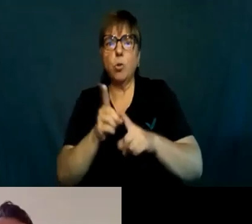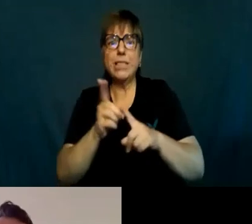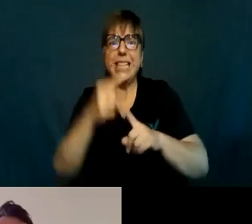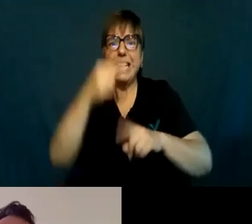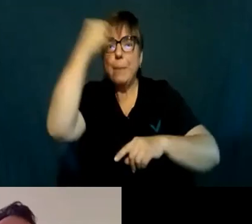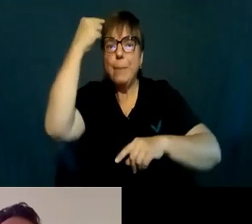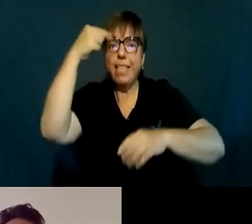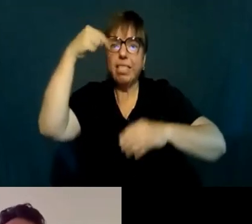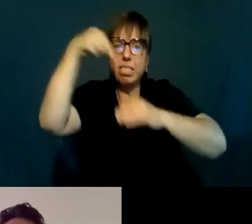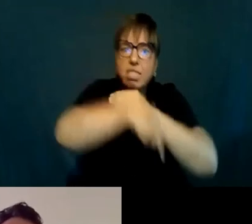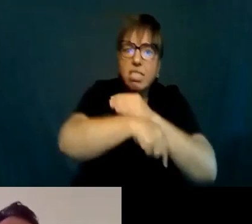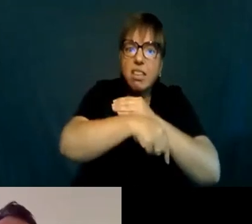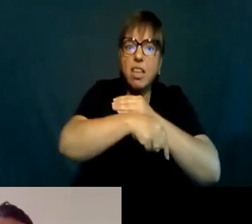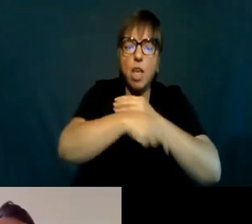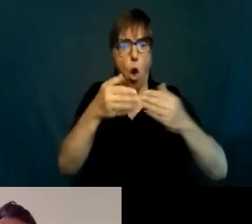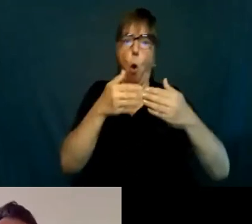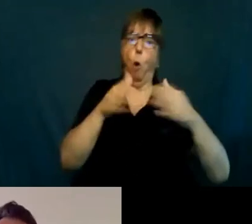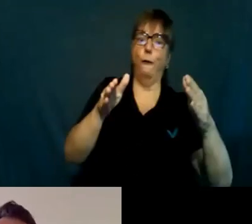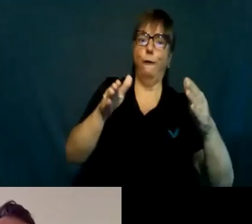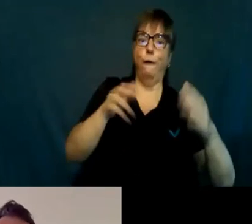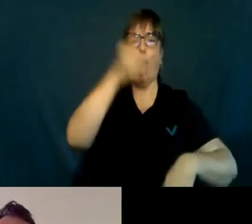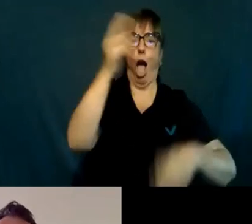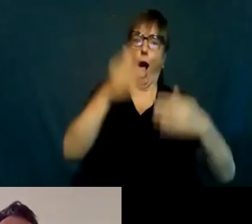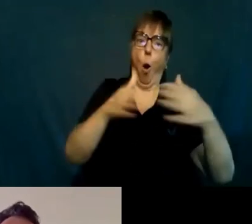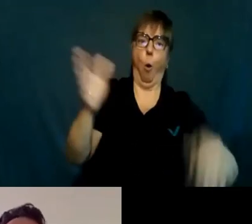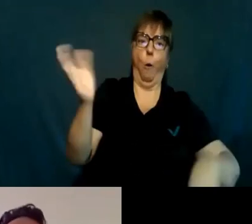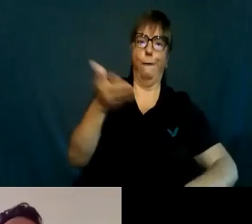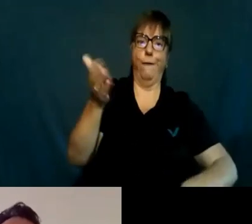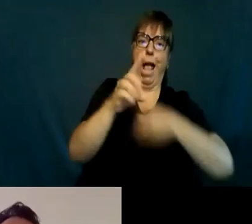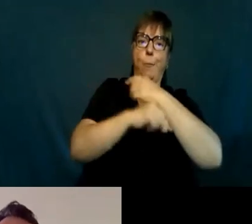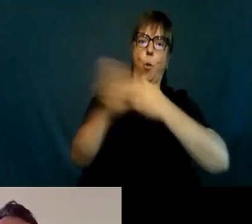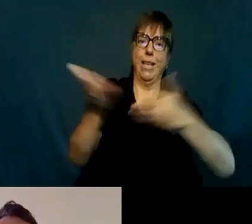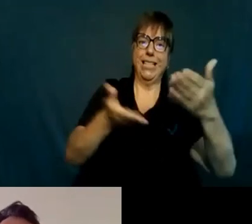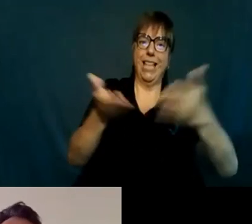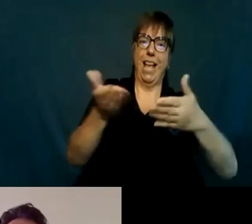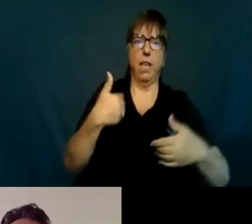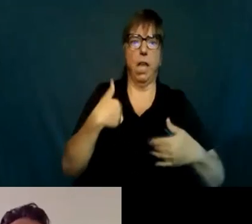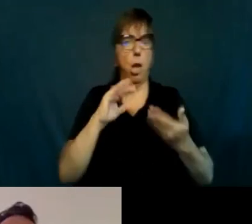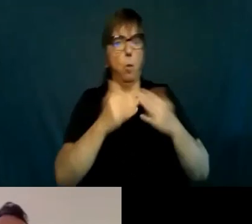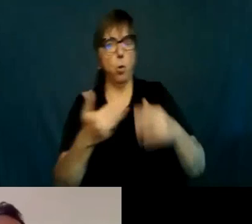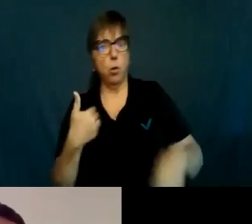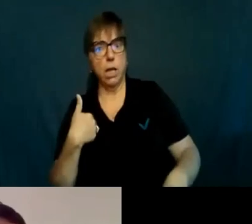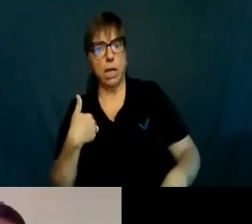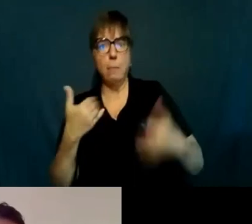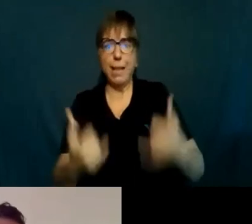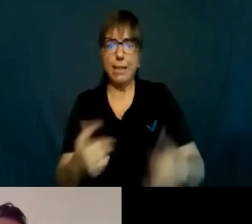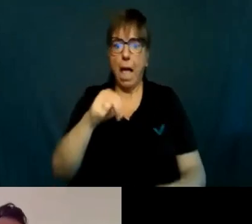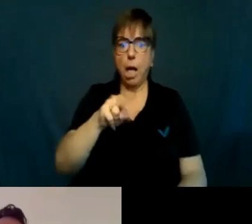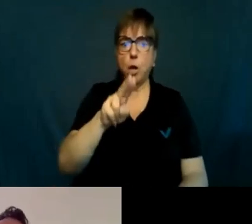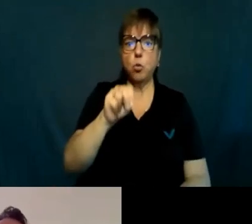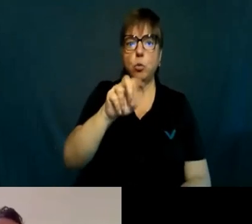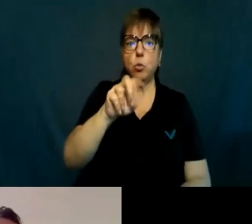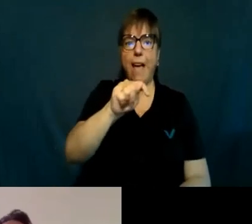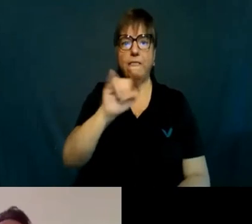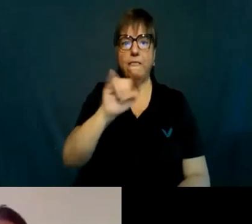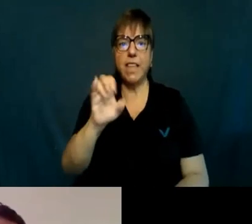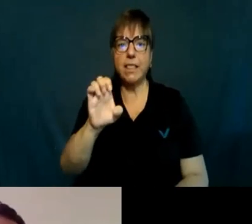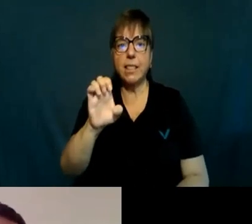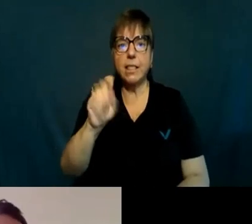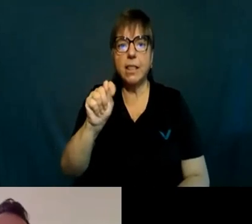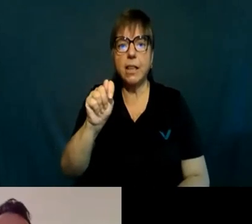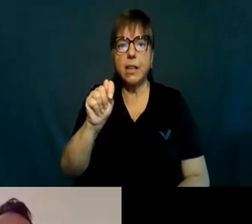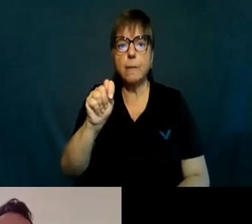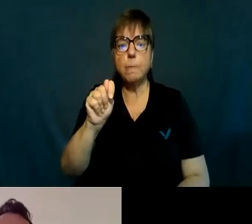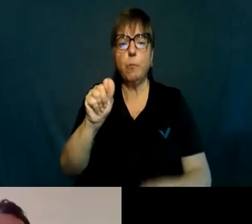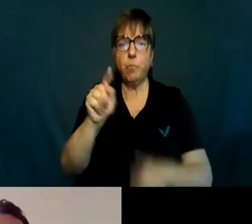réouvert dans le Nord sans la consultation puis l'accord des communautés. Actuellement, on navigue. On sait qu'il a des… je ne dirais pas